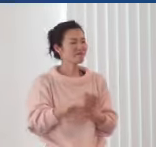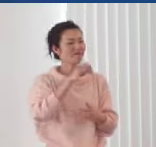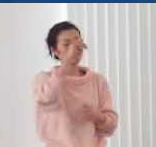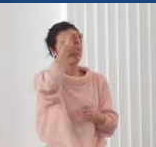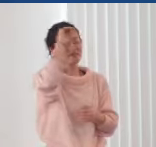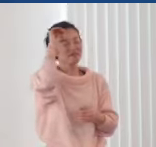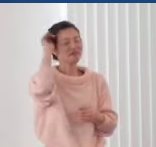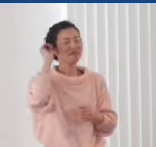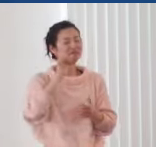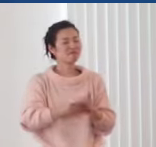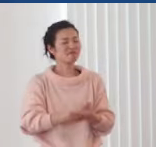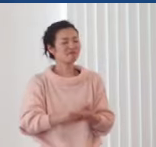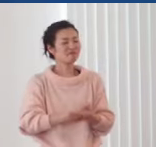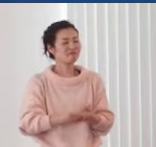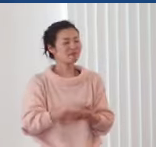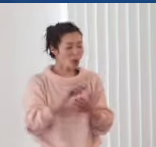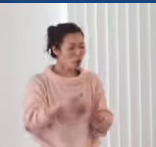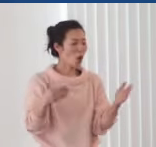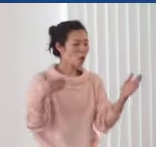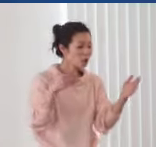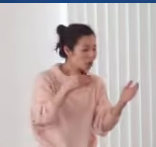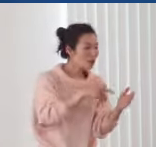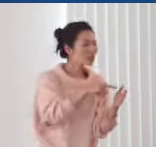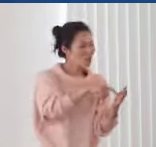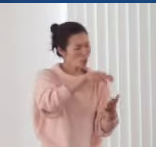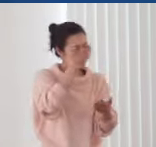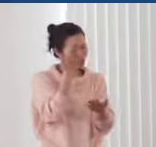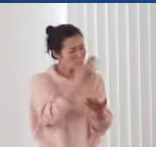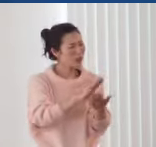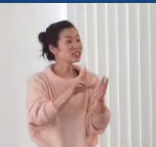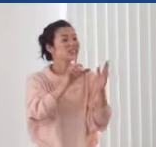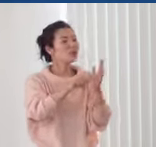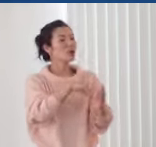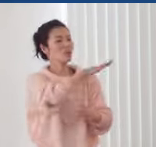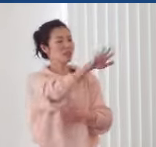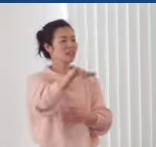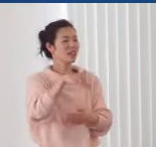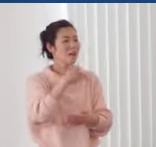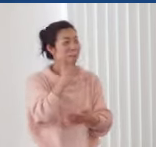ね、でも終末をまた待ち望む、永遠を待ち望む、ね、